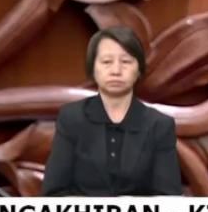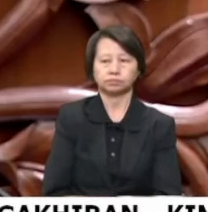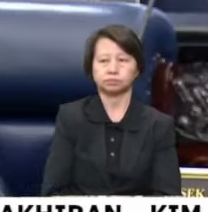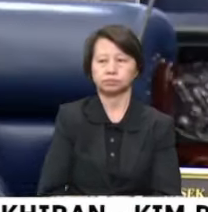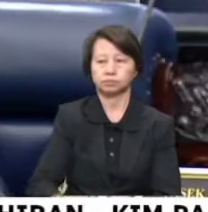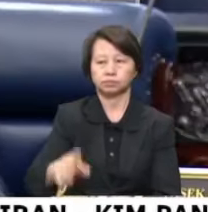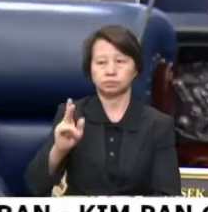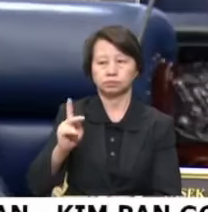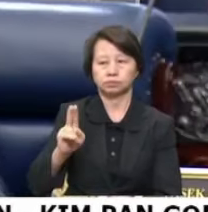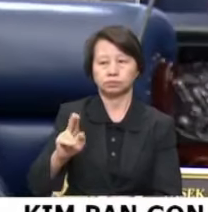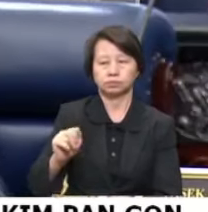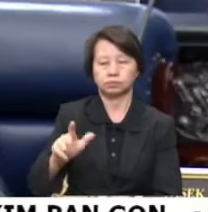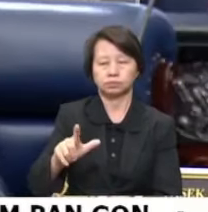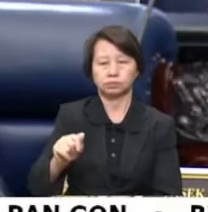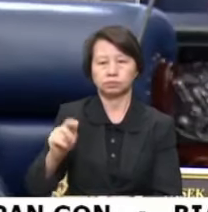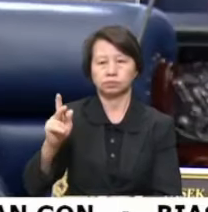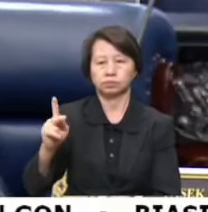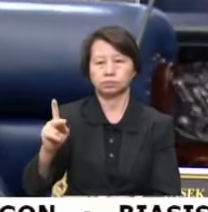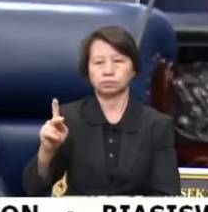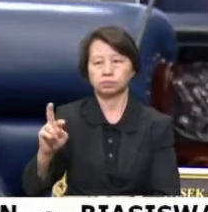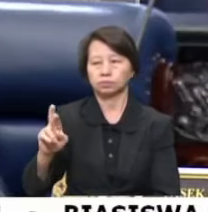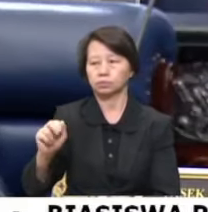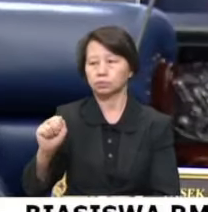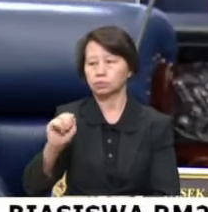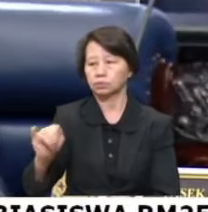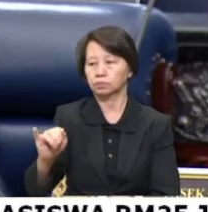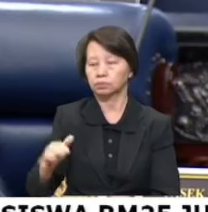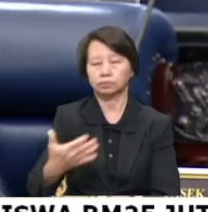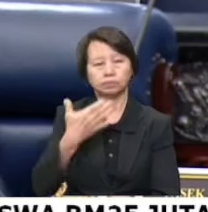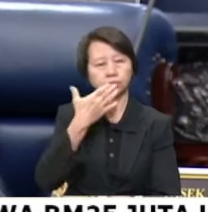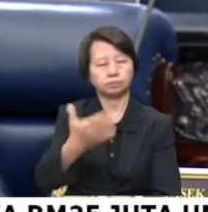Yang Berhormat Yang Dipertua. Yang Umat